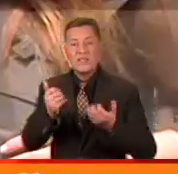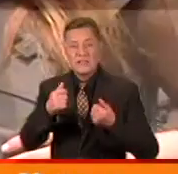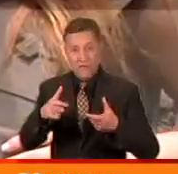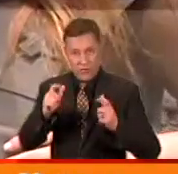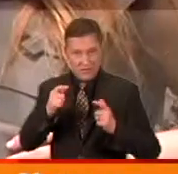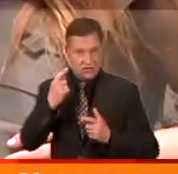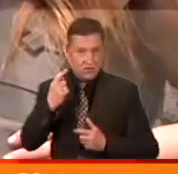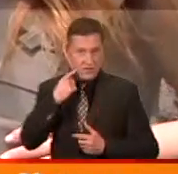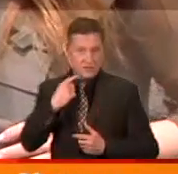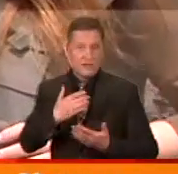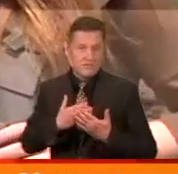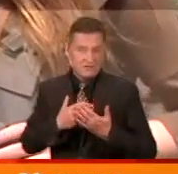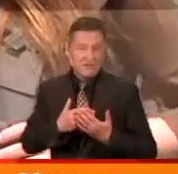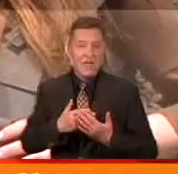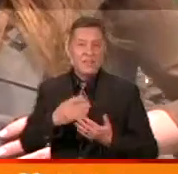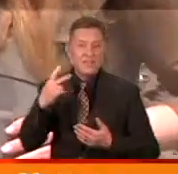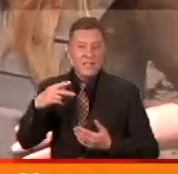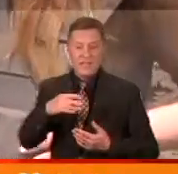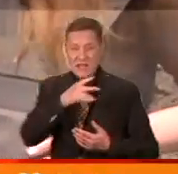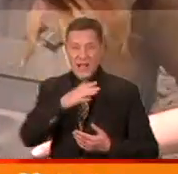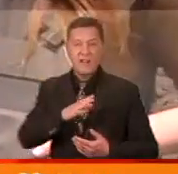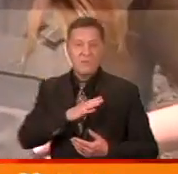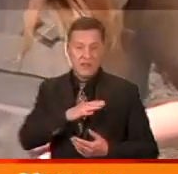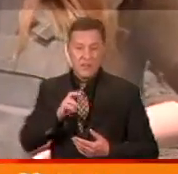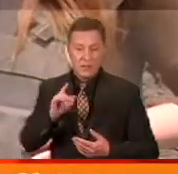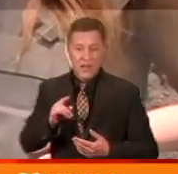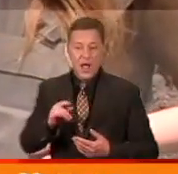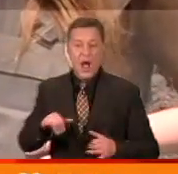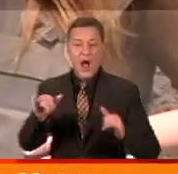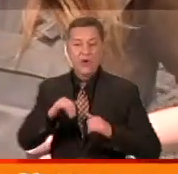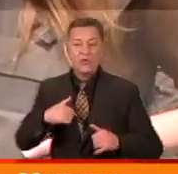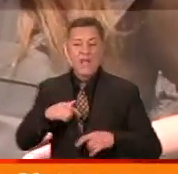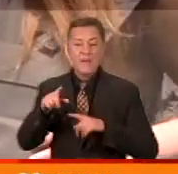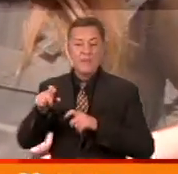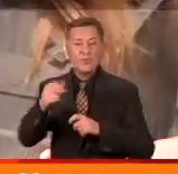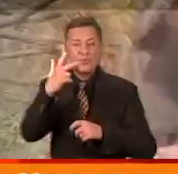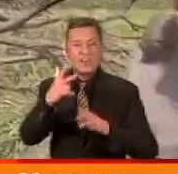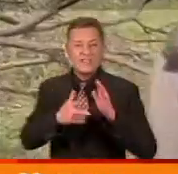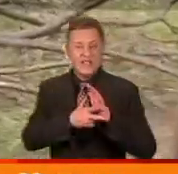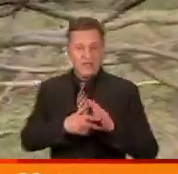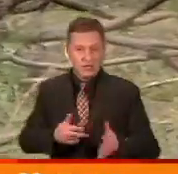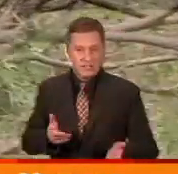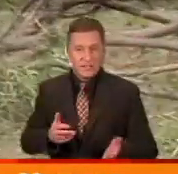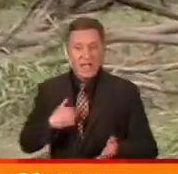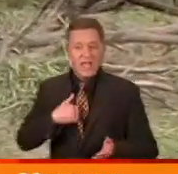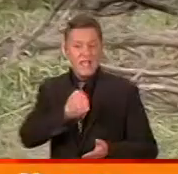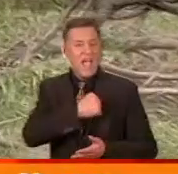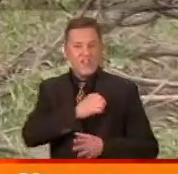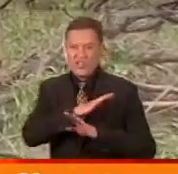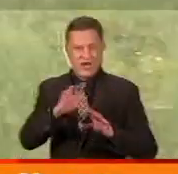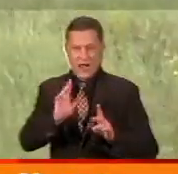ображається. Було б мені 20 років, другого діла. Так куди я побігу в 38? Я у 18 не бігала. Я не жалію, що я